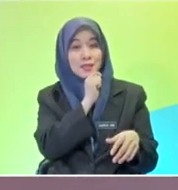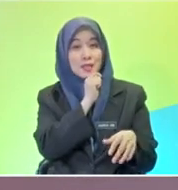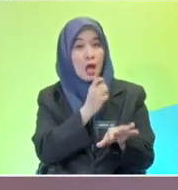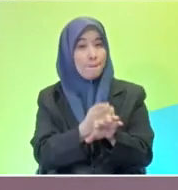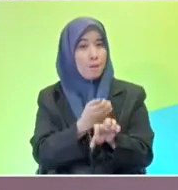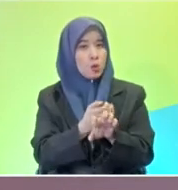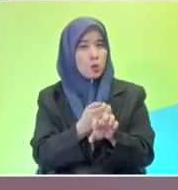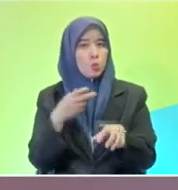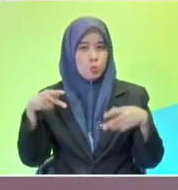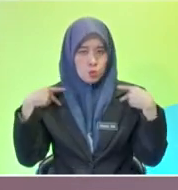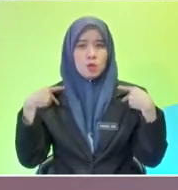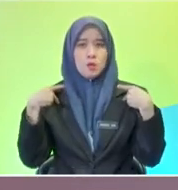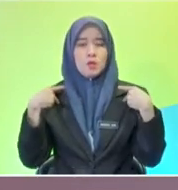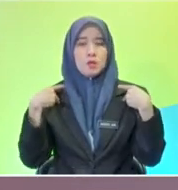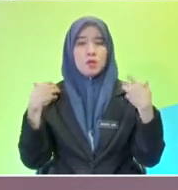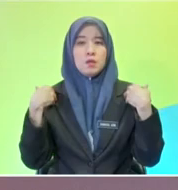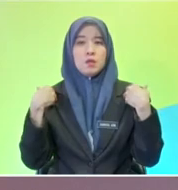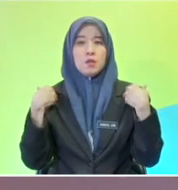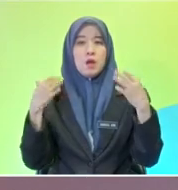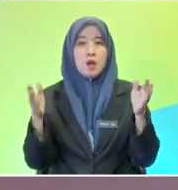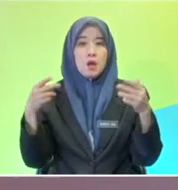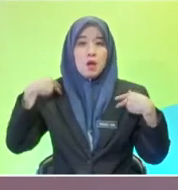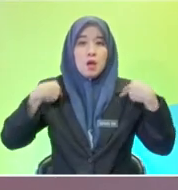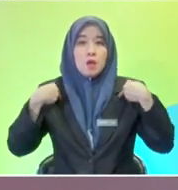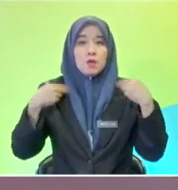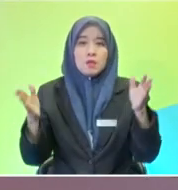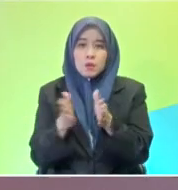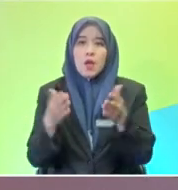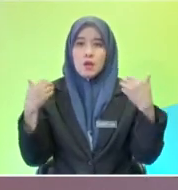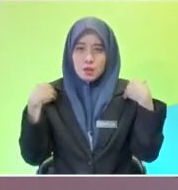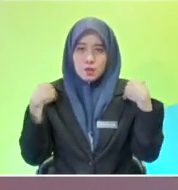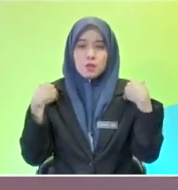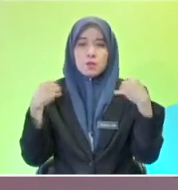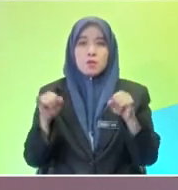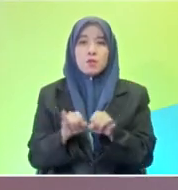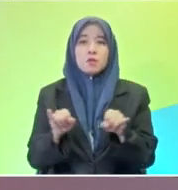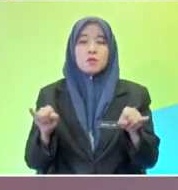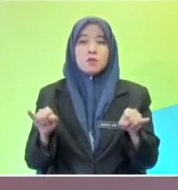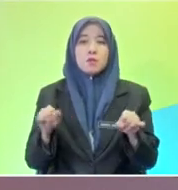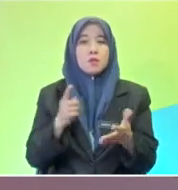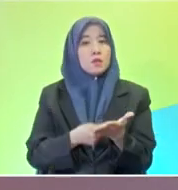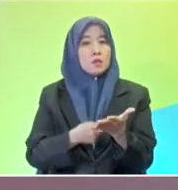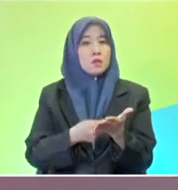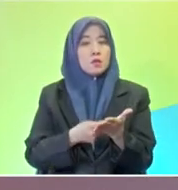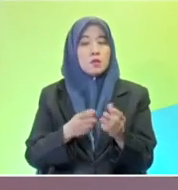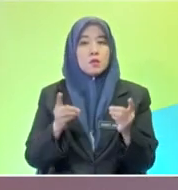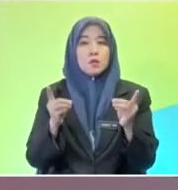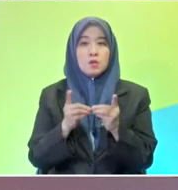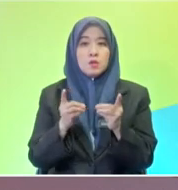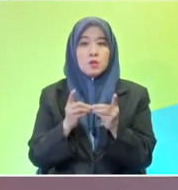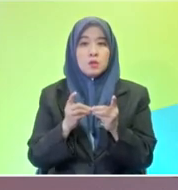pun ada, butir pasir ada, haiwan kecil, cacing tu pun ada juga. Ada. Kadang-kadang kita jumpa cengkerik tau.